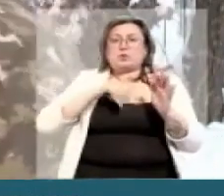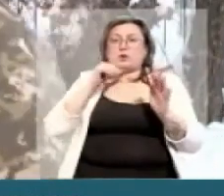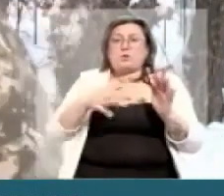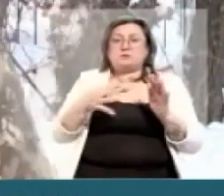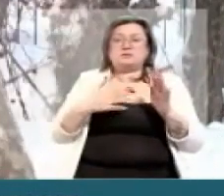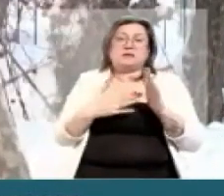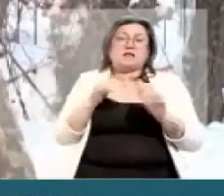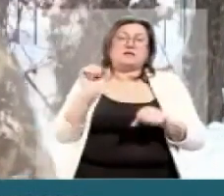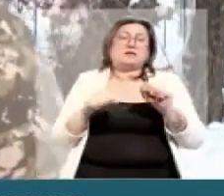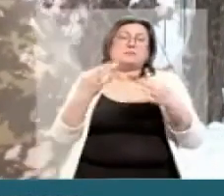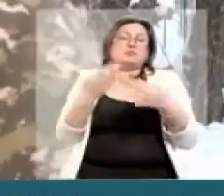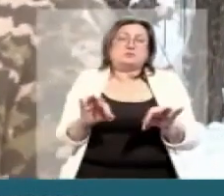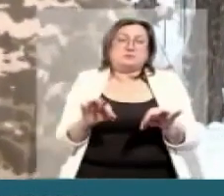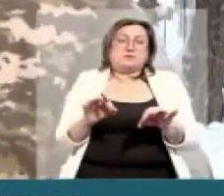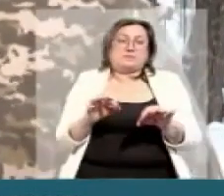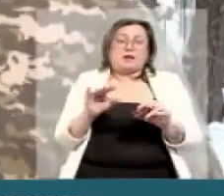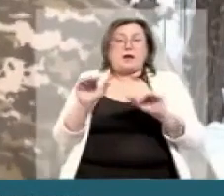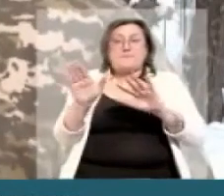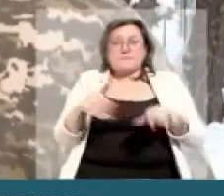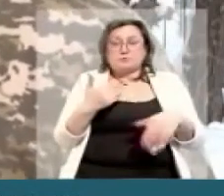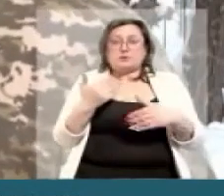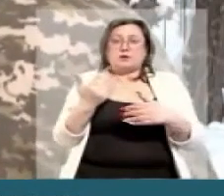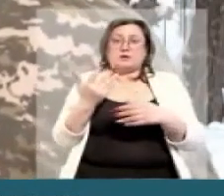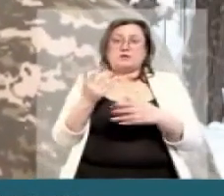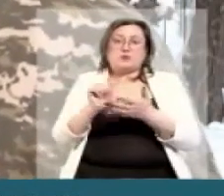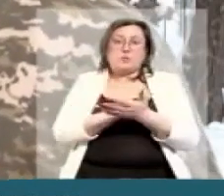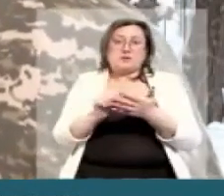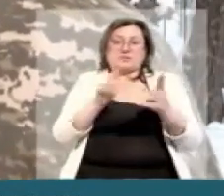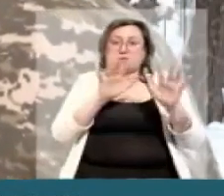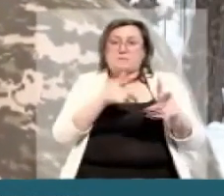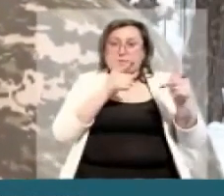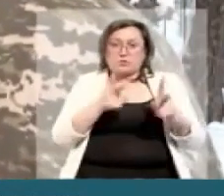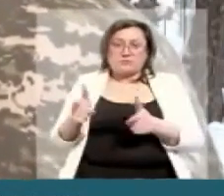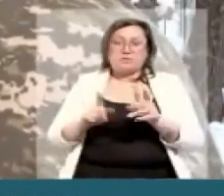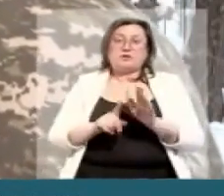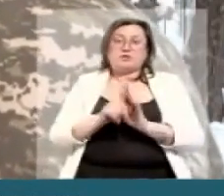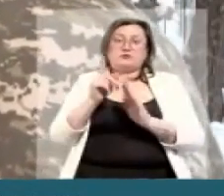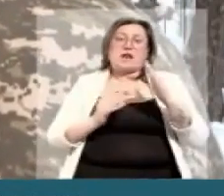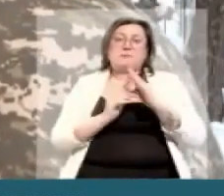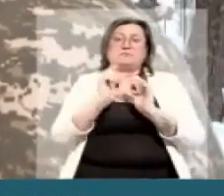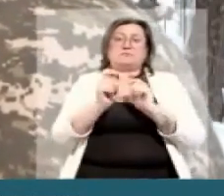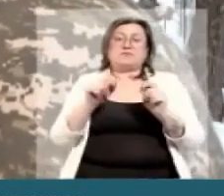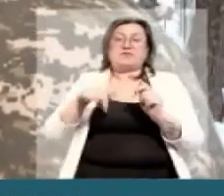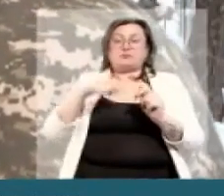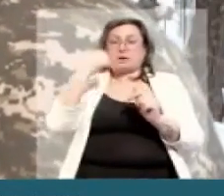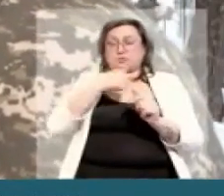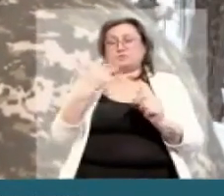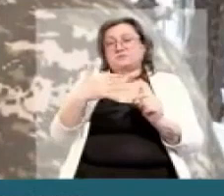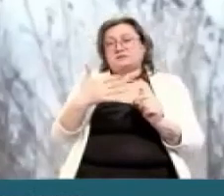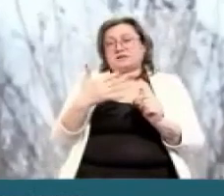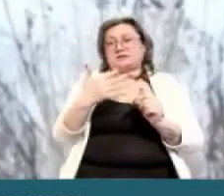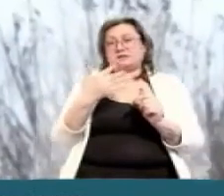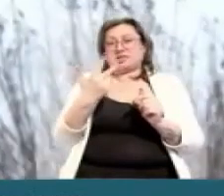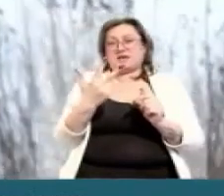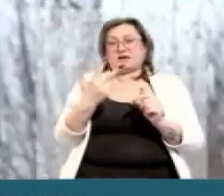допустимы для изъятия и уже после подготовки определённых документов это лимит в данном году этот лимит составляет вот 53